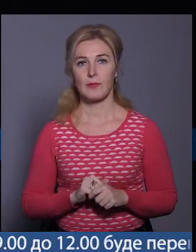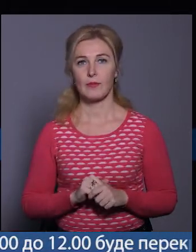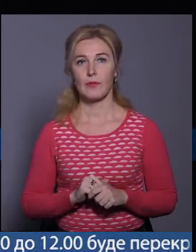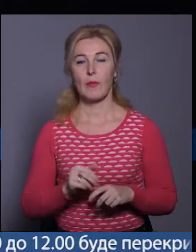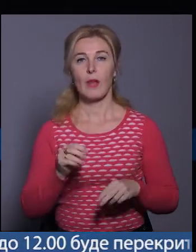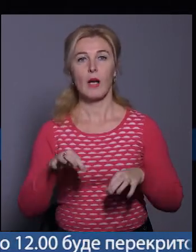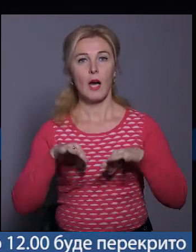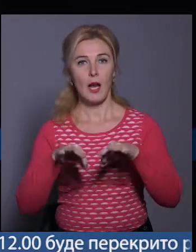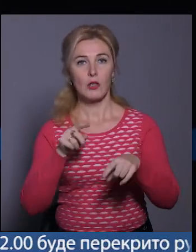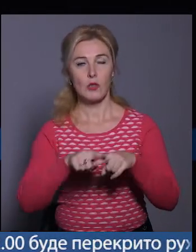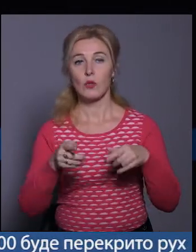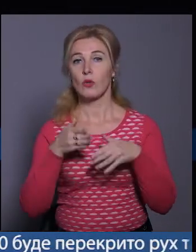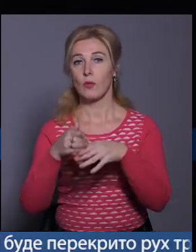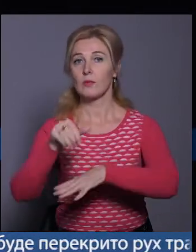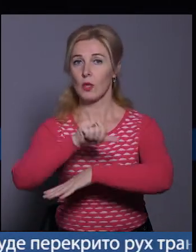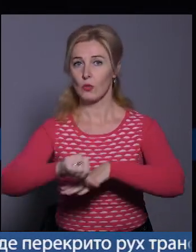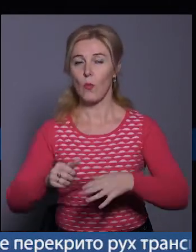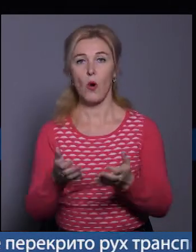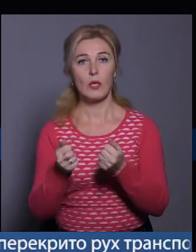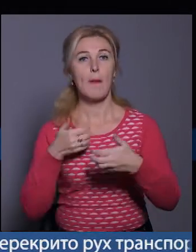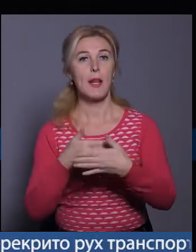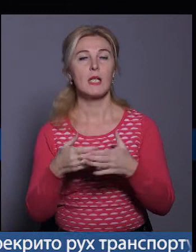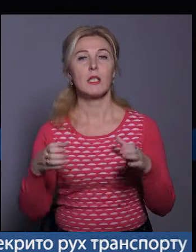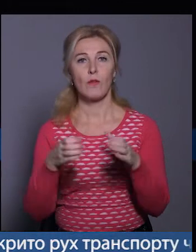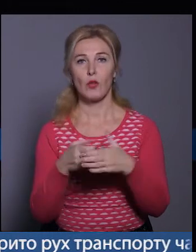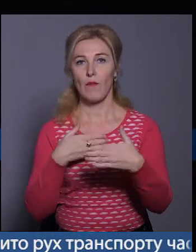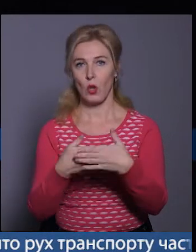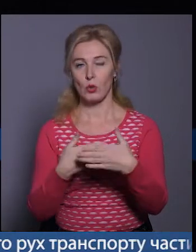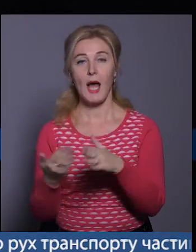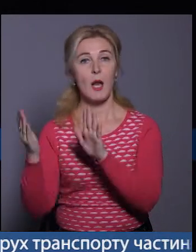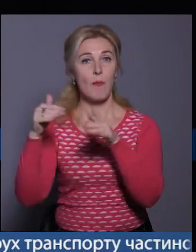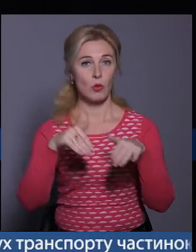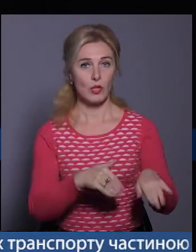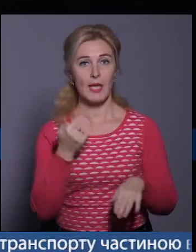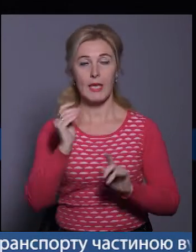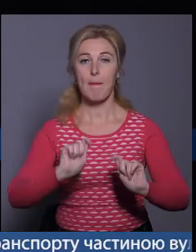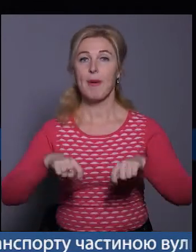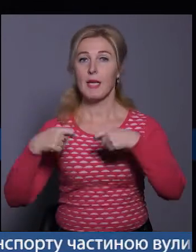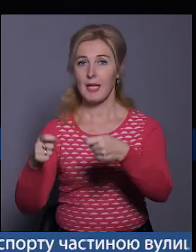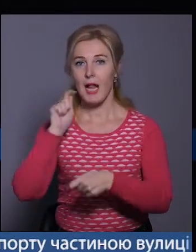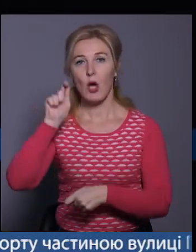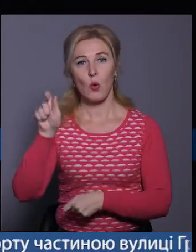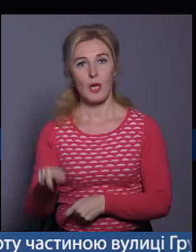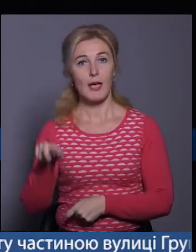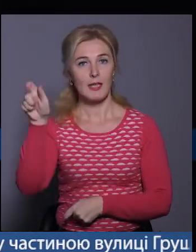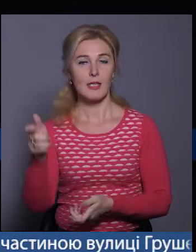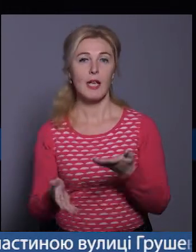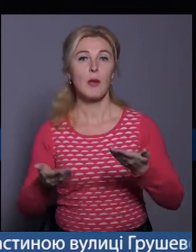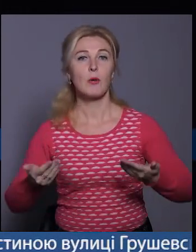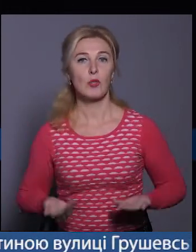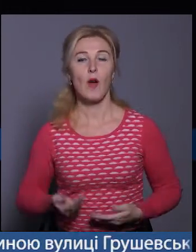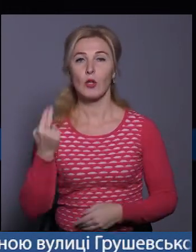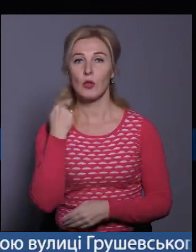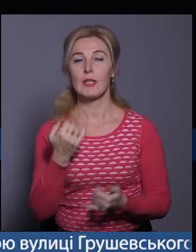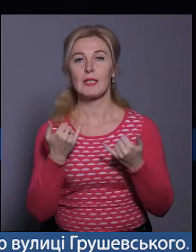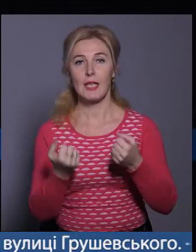Карету швидкої допомоги за кордону отримав благодійний фонд «Волонтери Поділля». Її передали українці, які проживають у Лондоні.